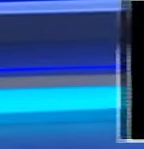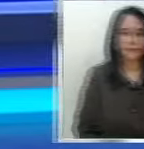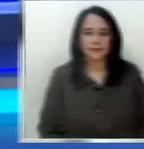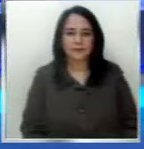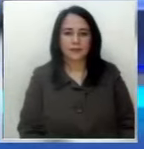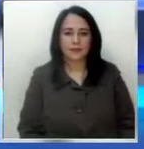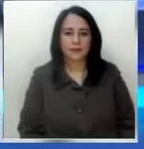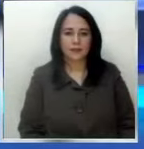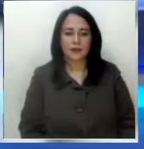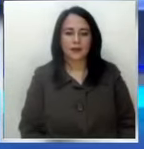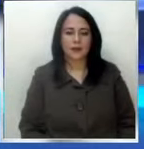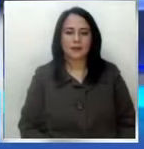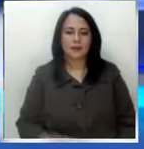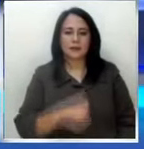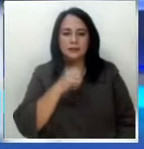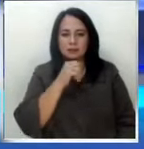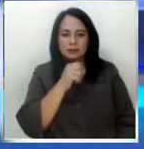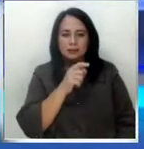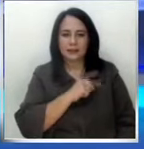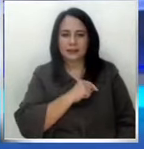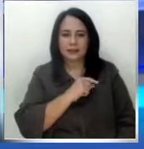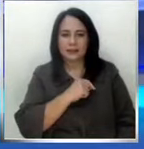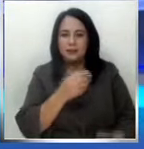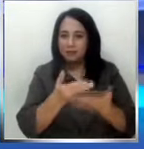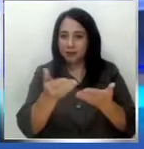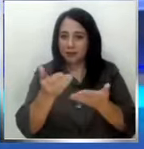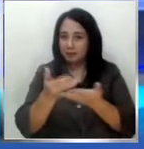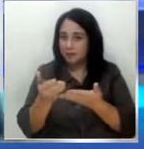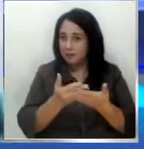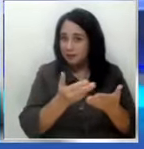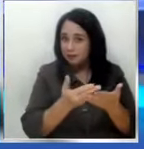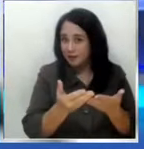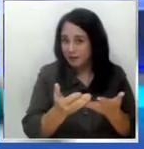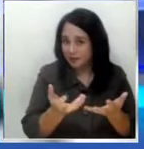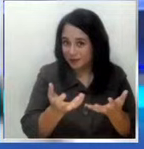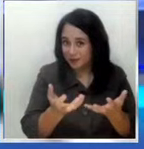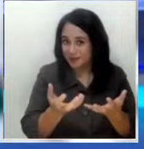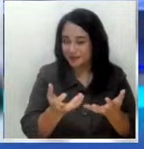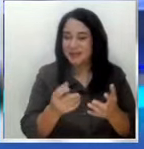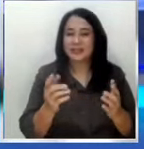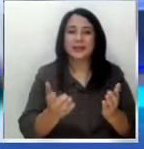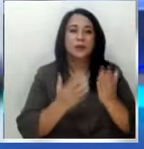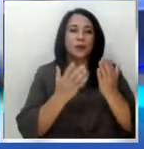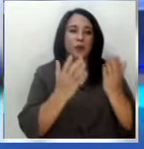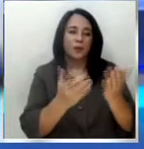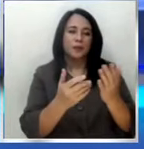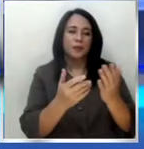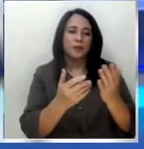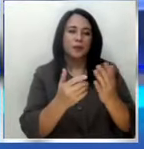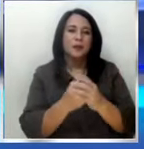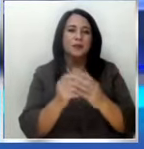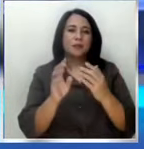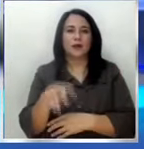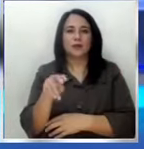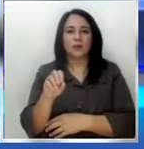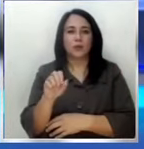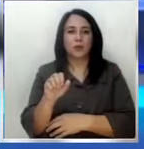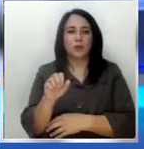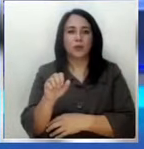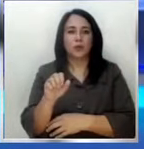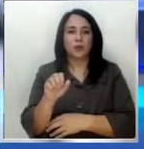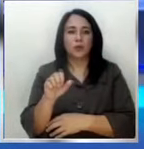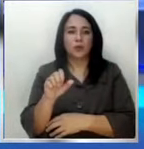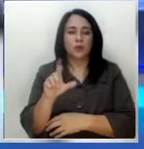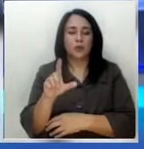Hindi nakaka-guilty na pagsa-shopping, baka mo. Yan ang alok ng nagbabalik na Noel Bazaar sa Alabang, Muntinlupa,